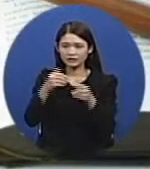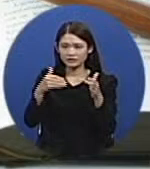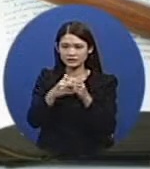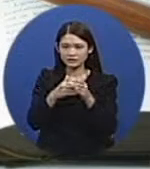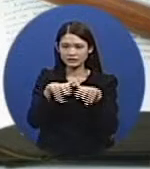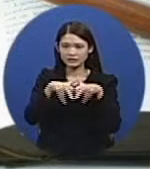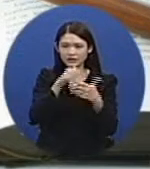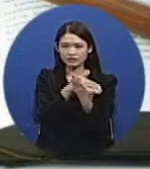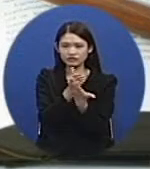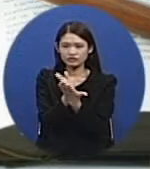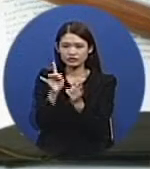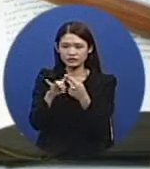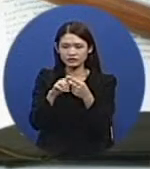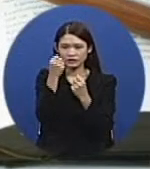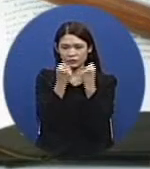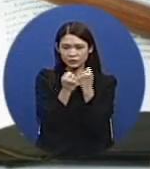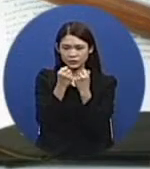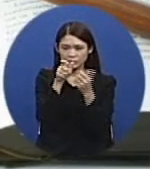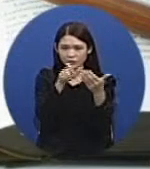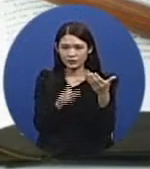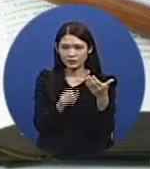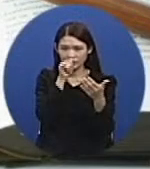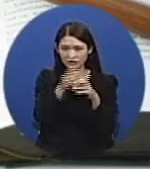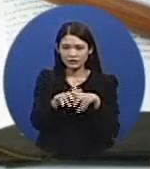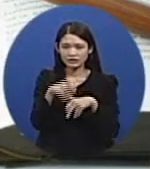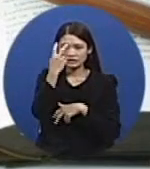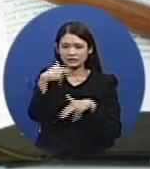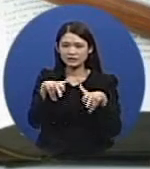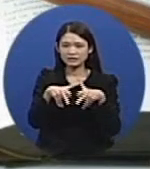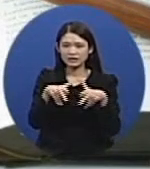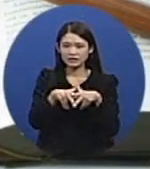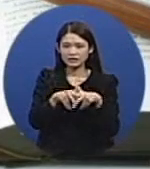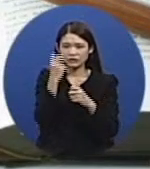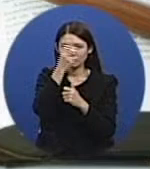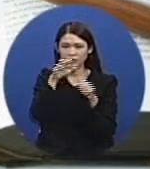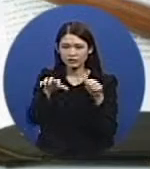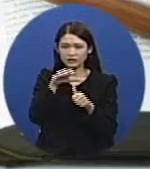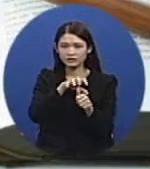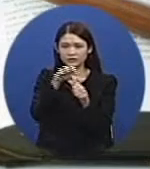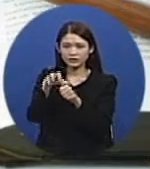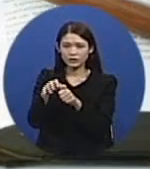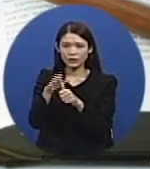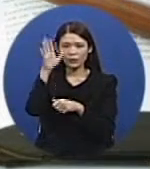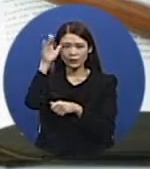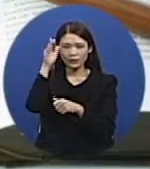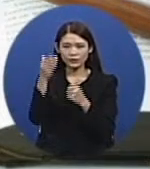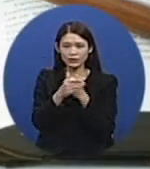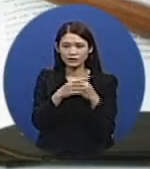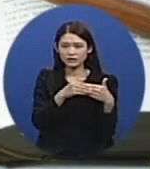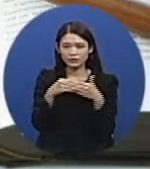장애 유형에 대한 설명을 정리했는데 먼저 시각장애인의 경우 검사실까지 보조견을 데리고 오는 것을